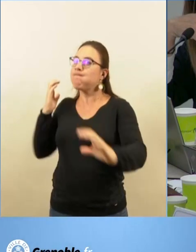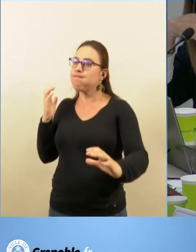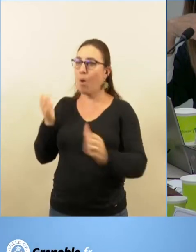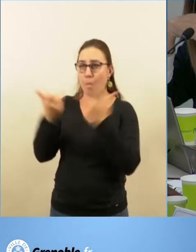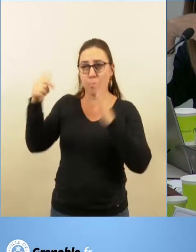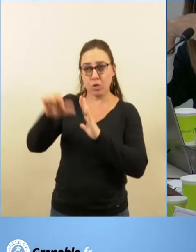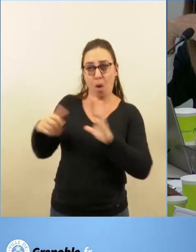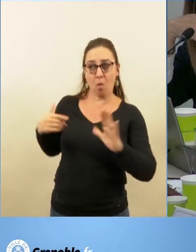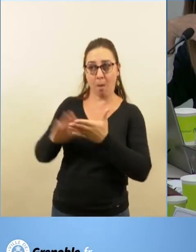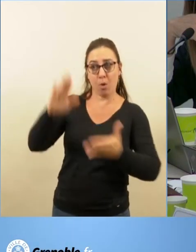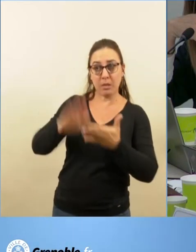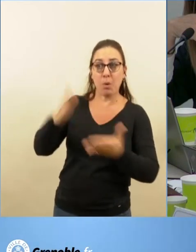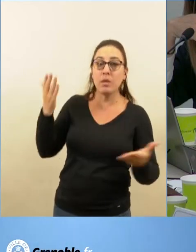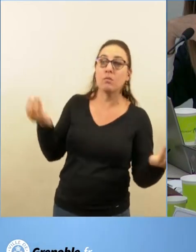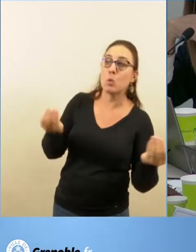troisièmement